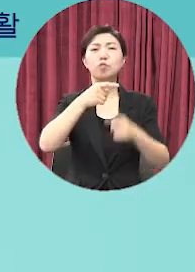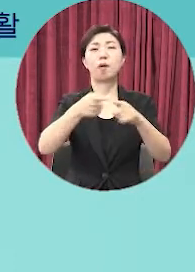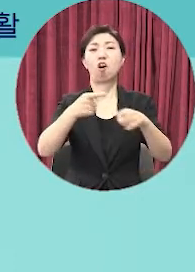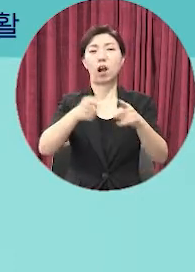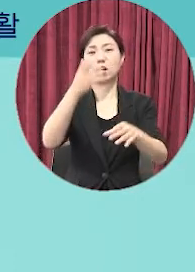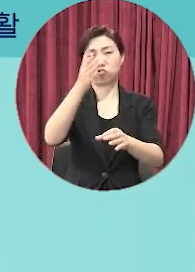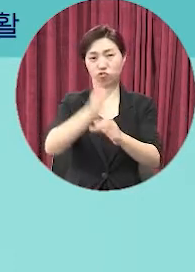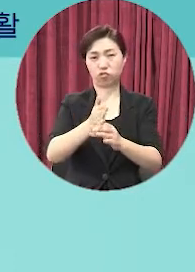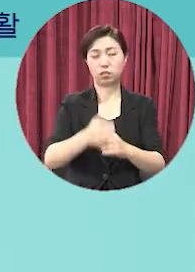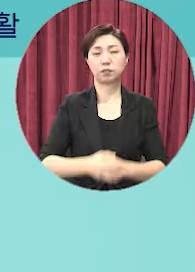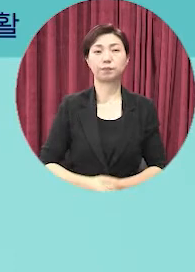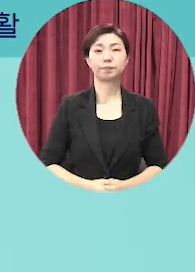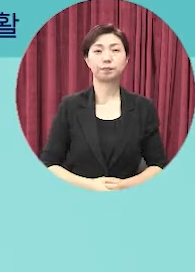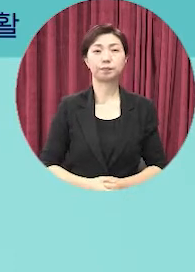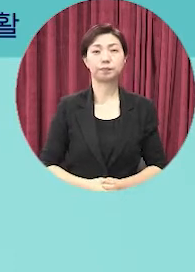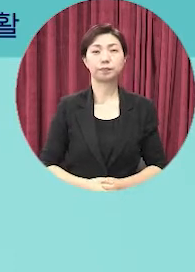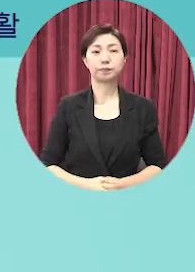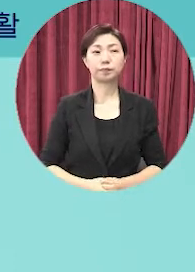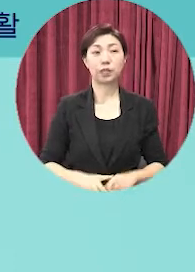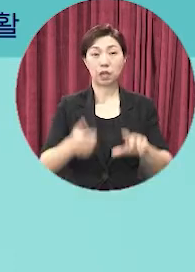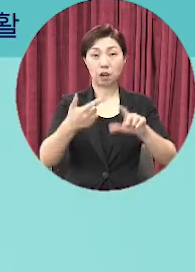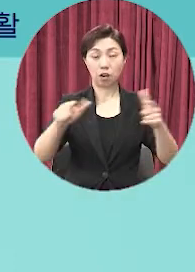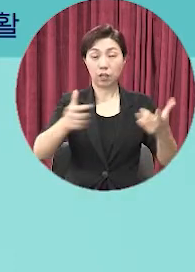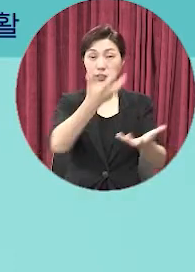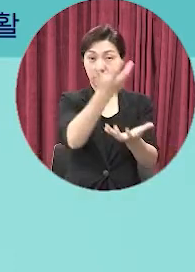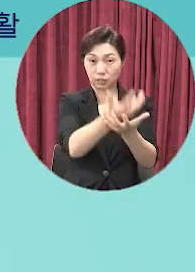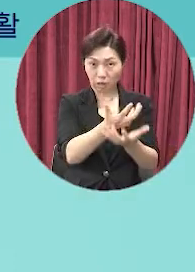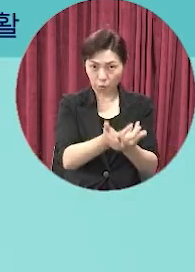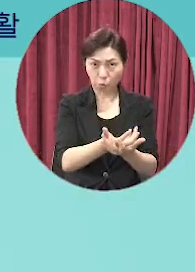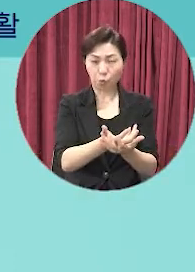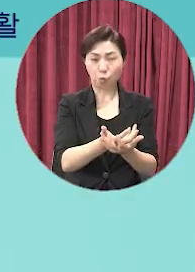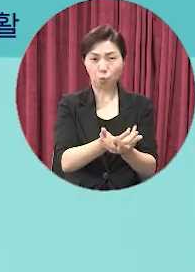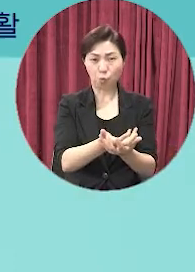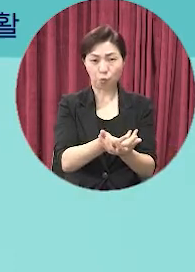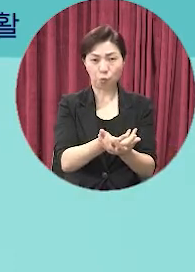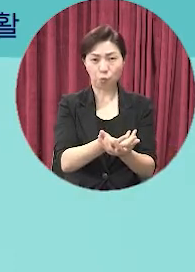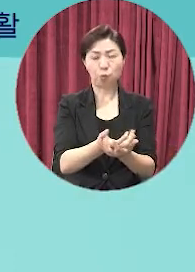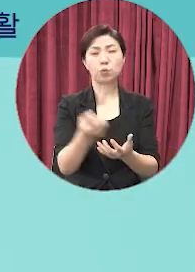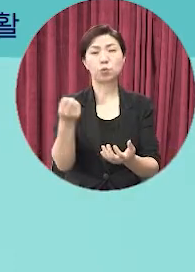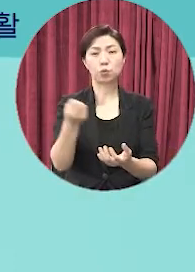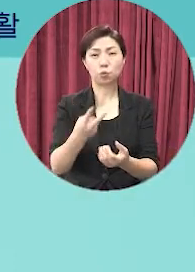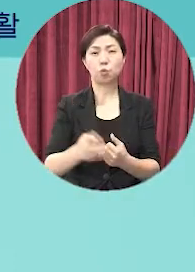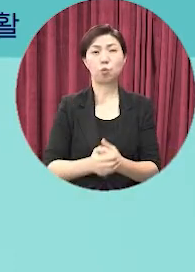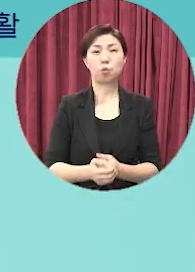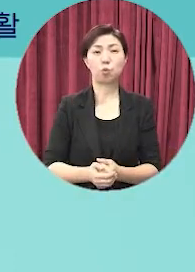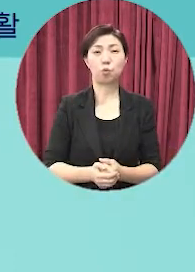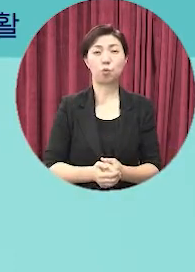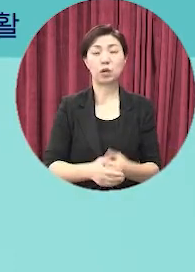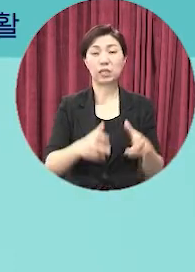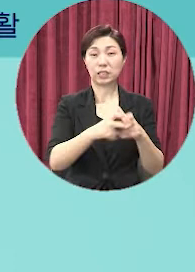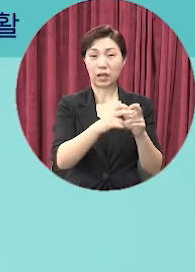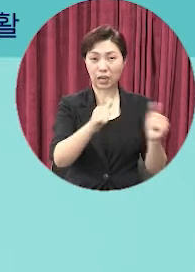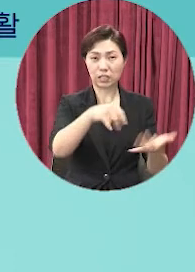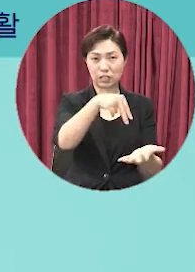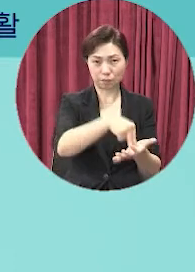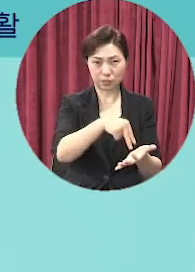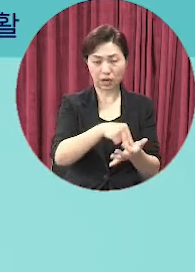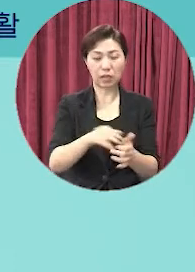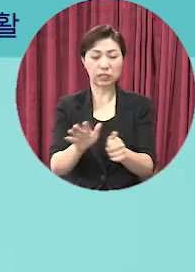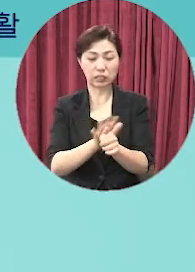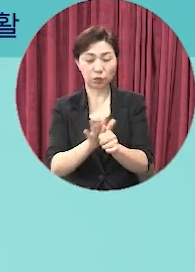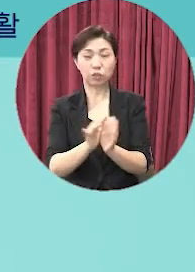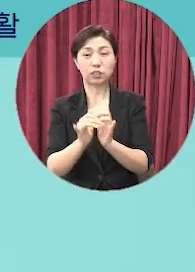있습니다. 그래서 이러한 자료라든지 수요자 또 당사자들의 어떤 현황이라든지 또